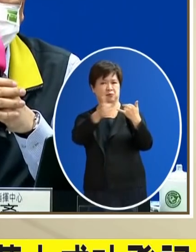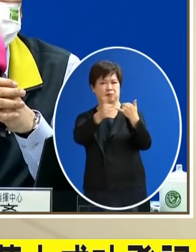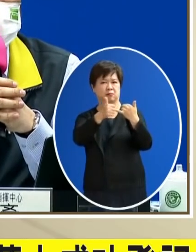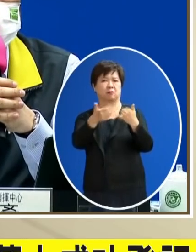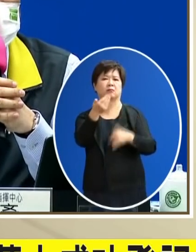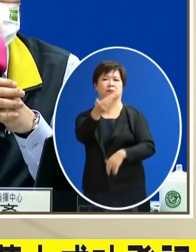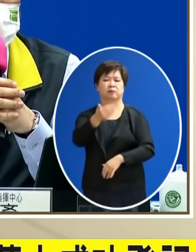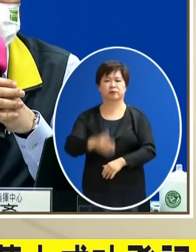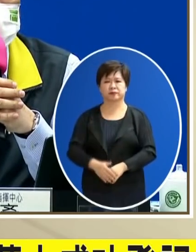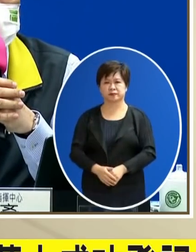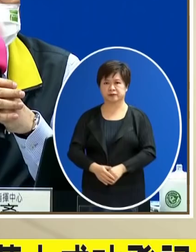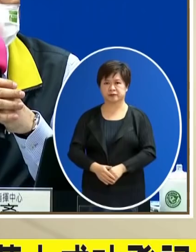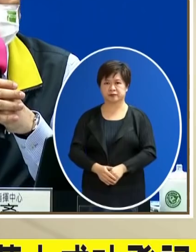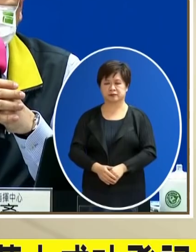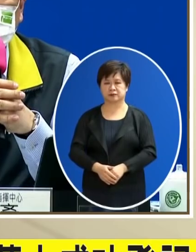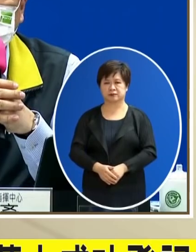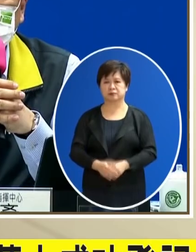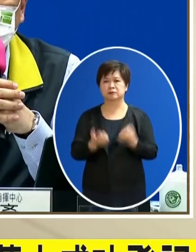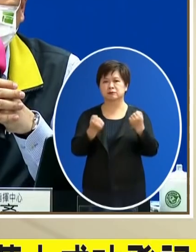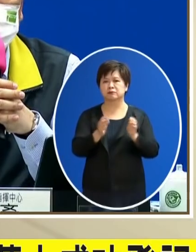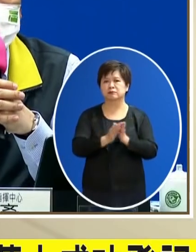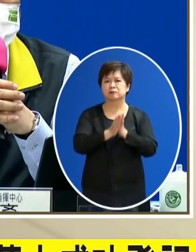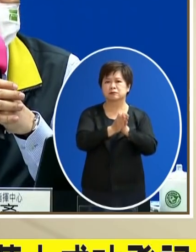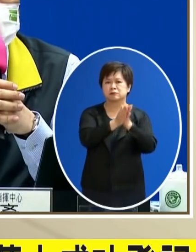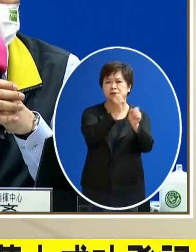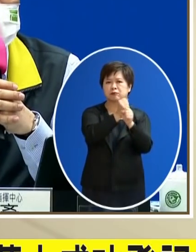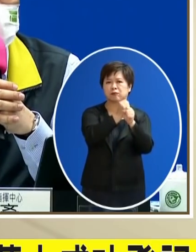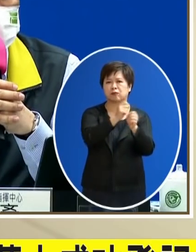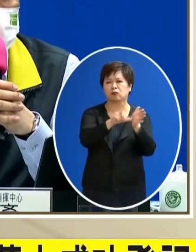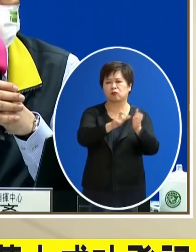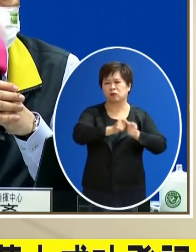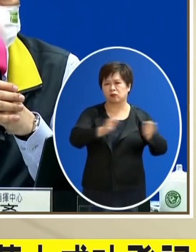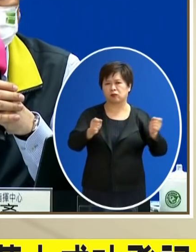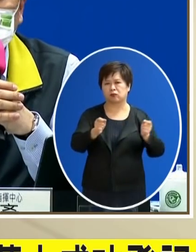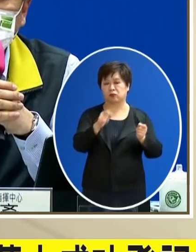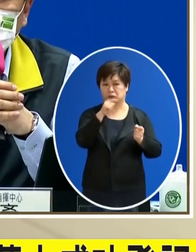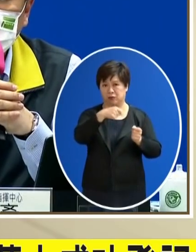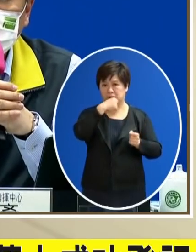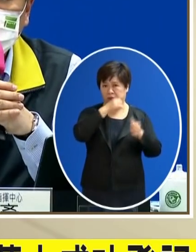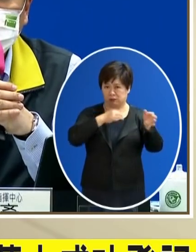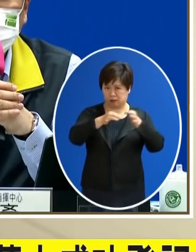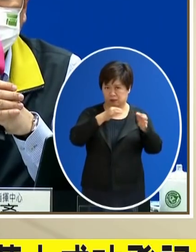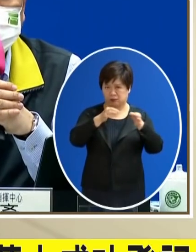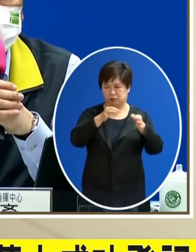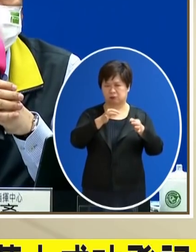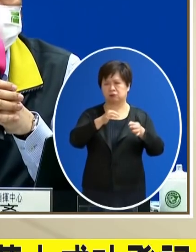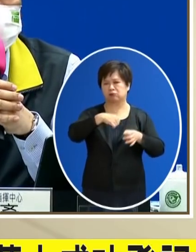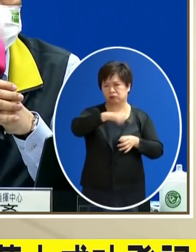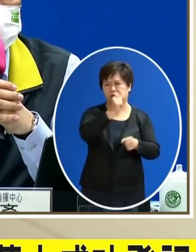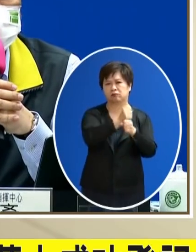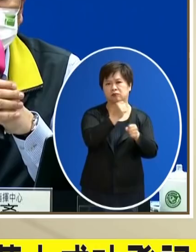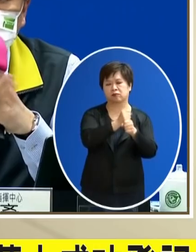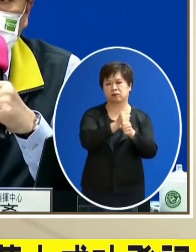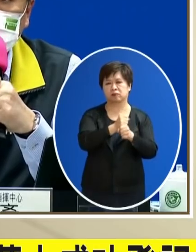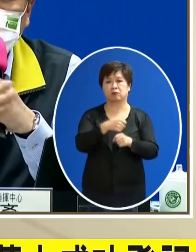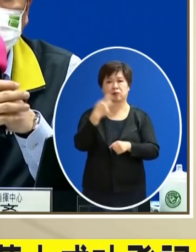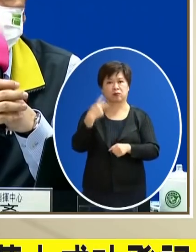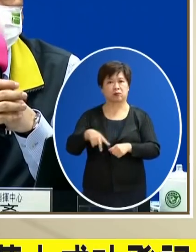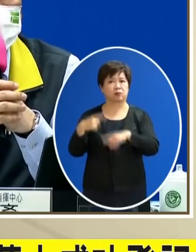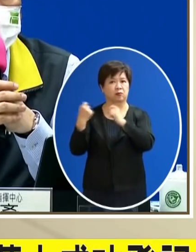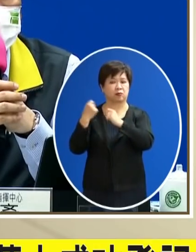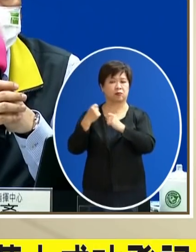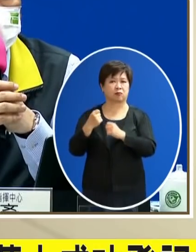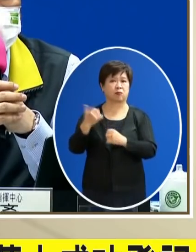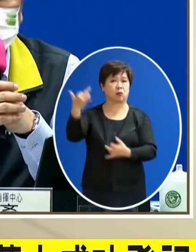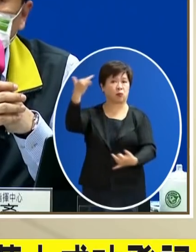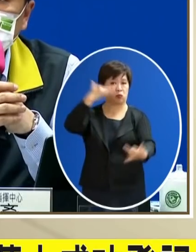以那个都是在缅甸长期工作的台商朋友哈。那最近出返国